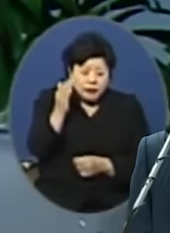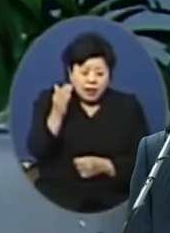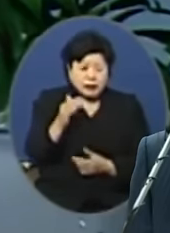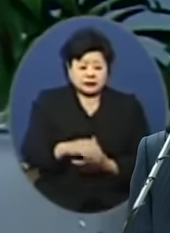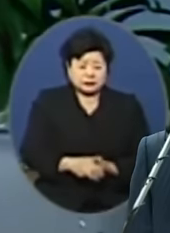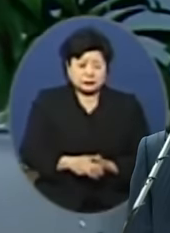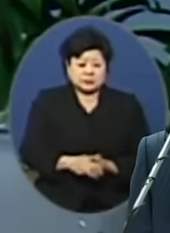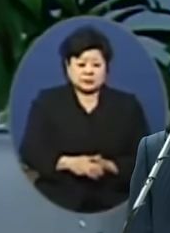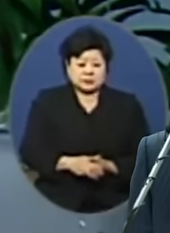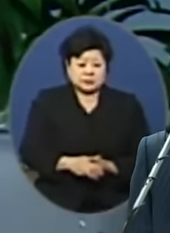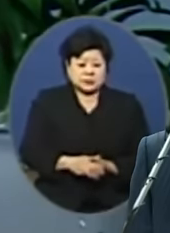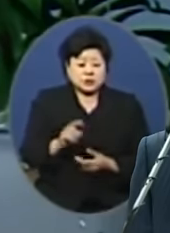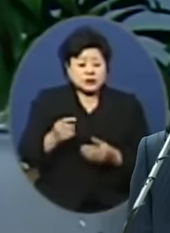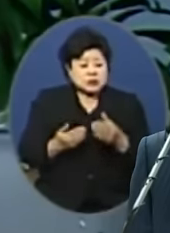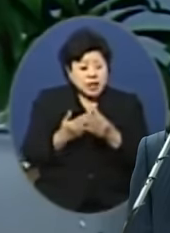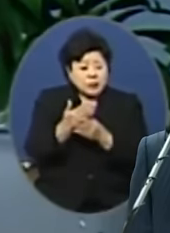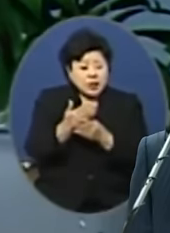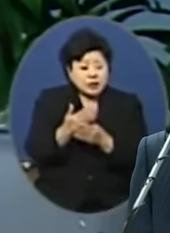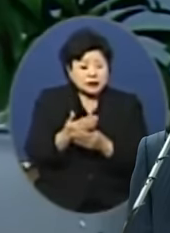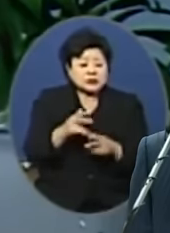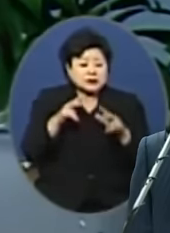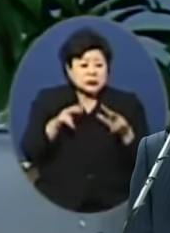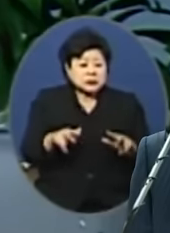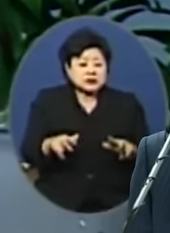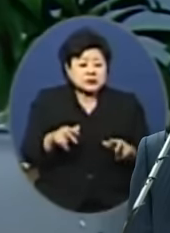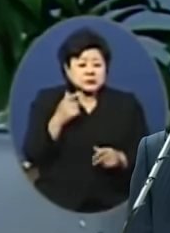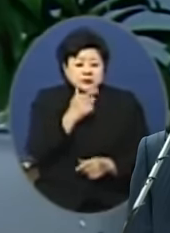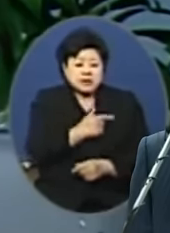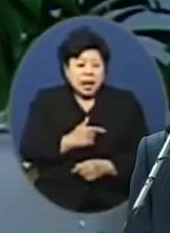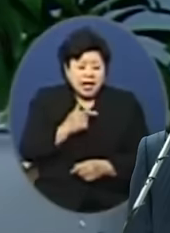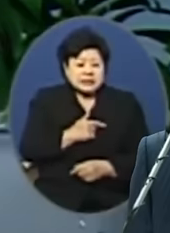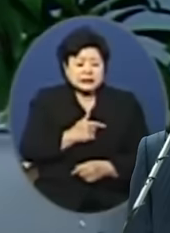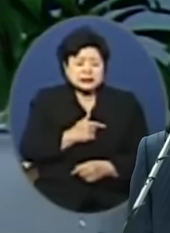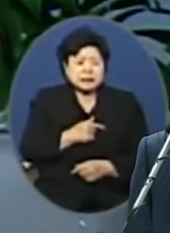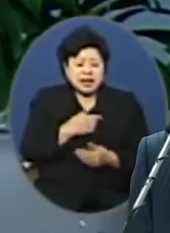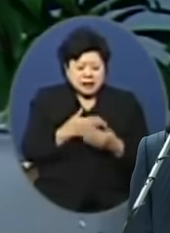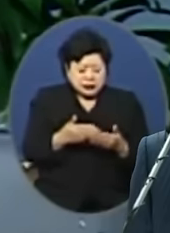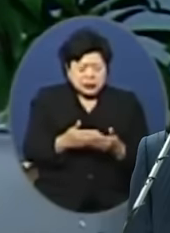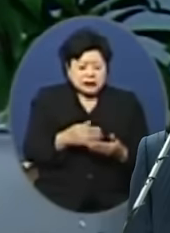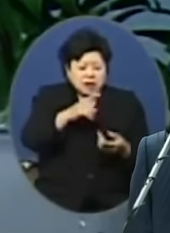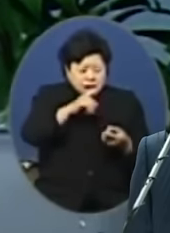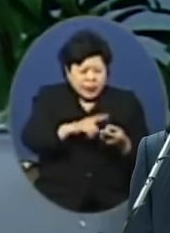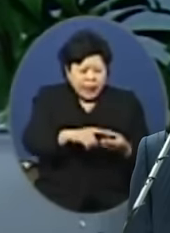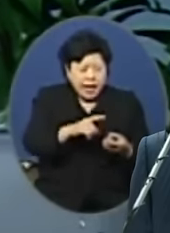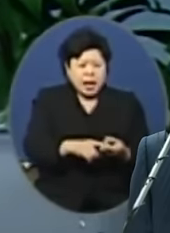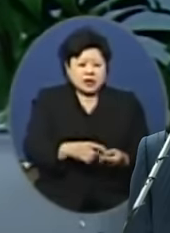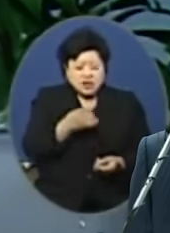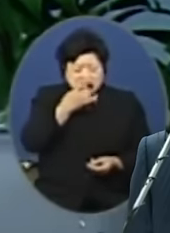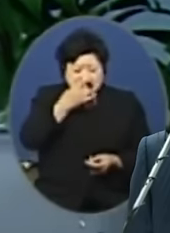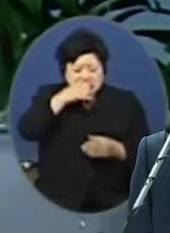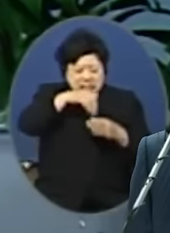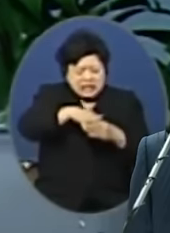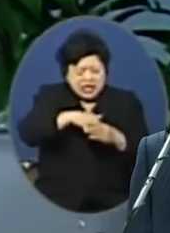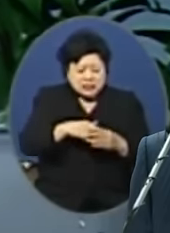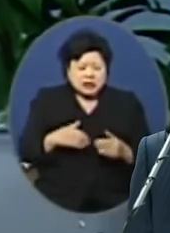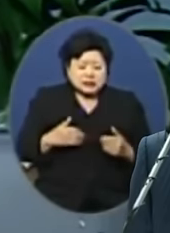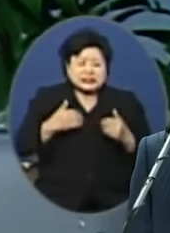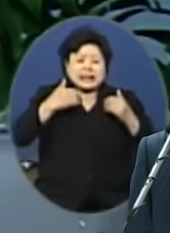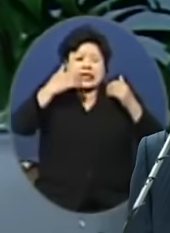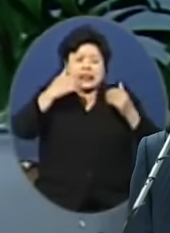그것이 어디에서 있느냐? 여러분 가슴 속에 지금 드러나십니다. 시가 되어서 지금 자라고 있는